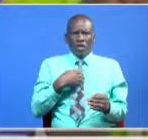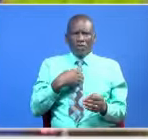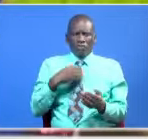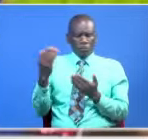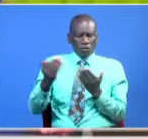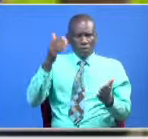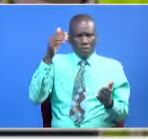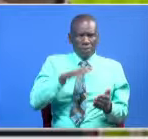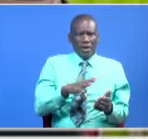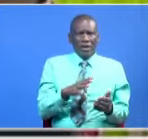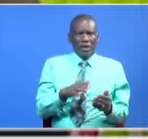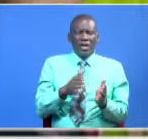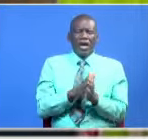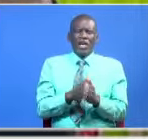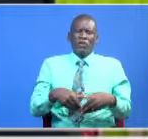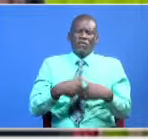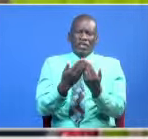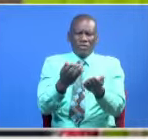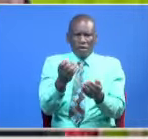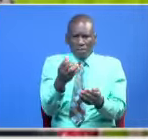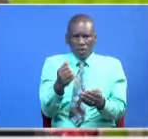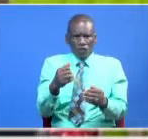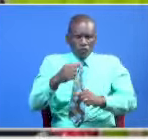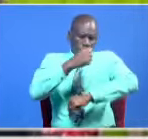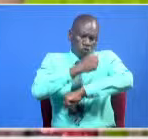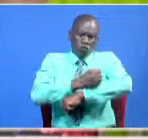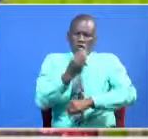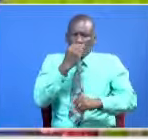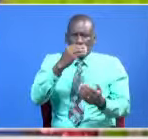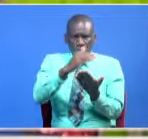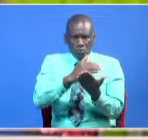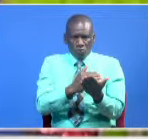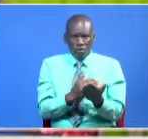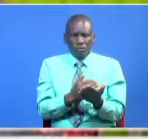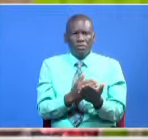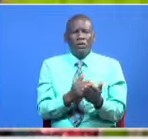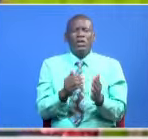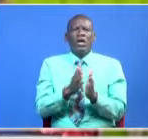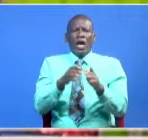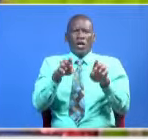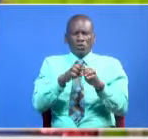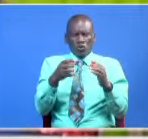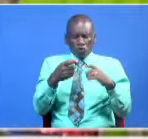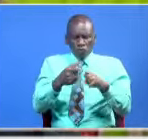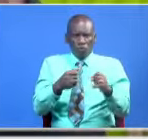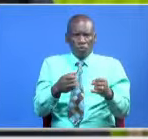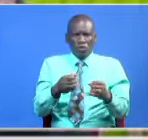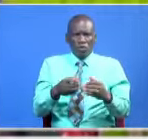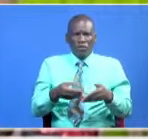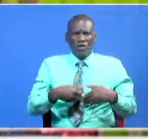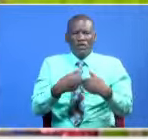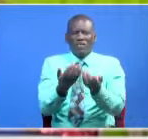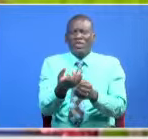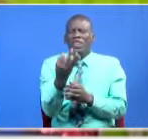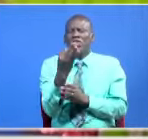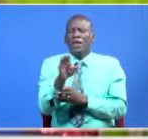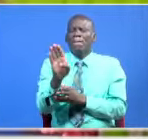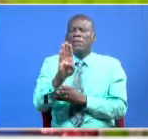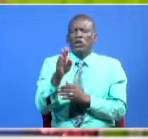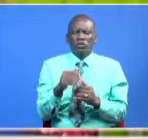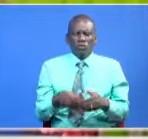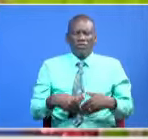reinstated na tumeweka pesa ya school feeding program, na kuanzia tumewapea bilioni 3